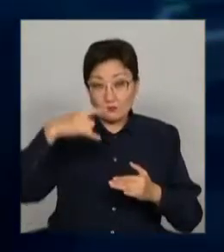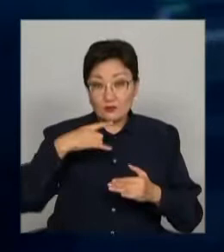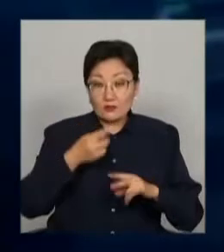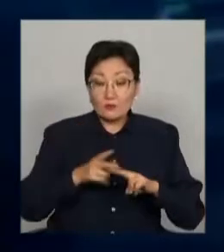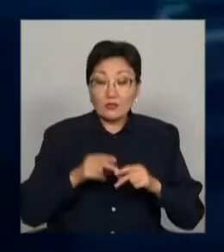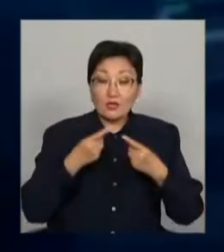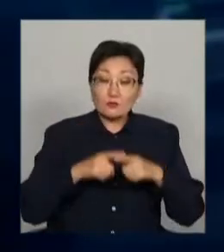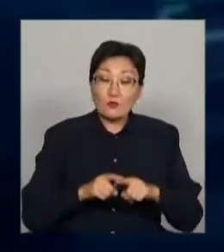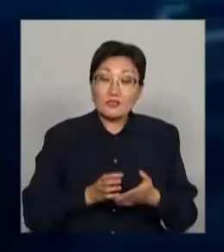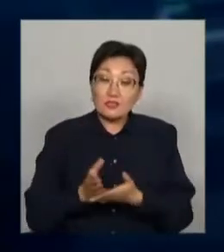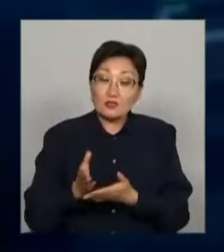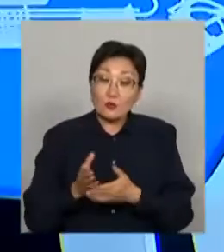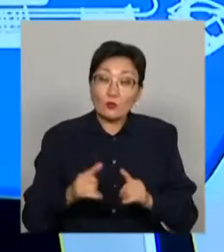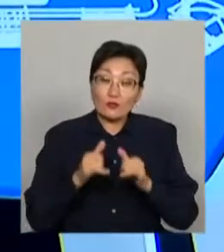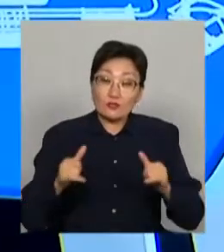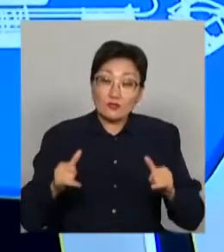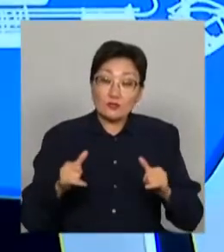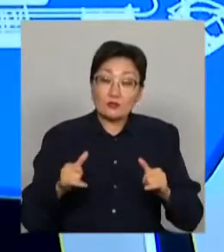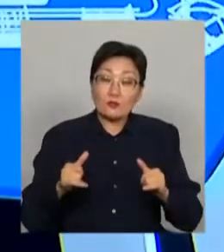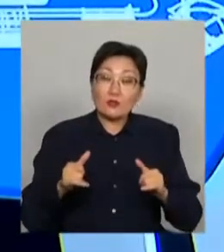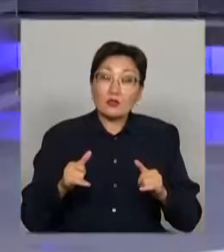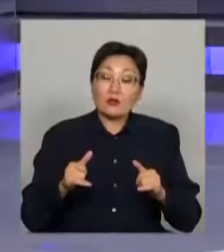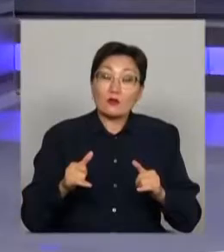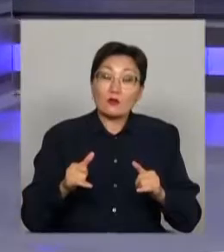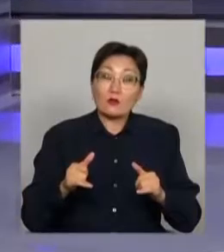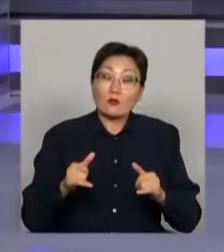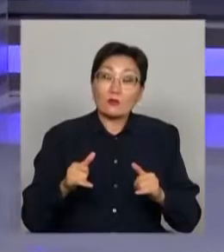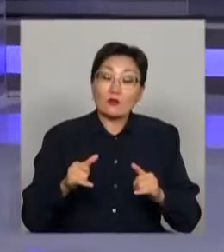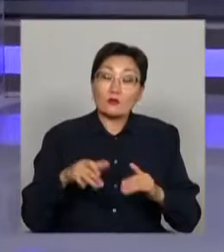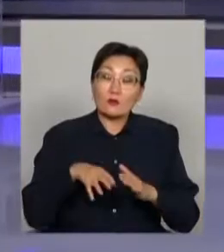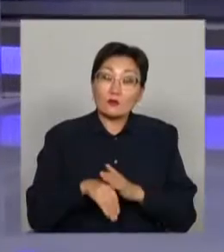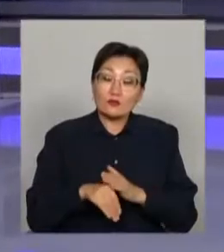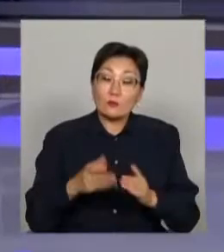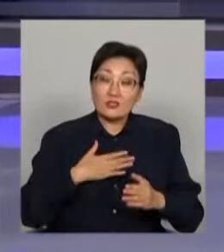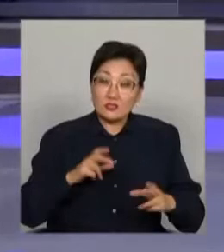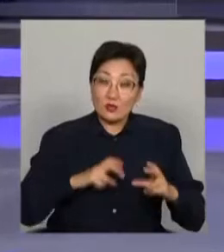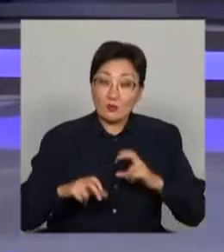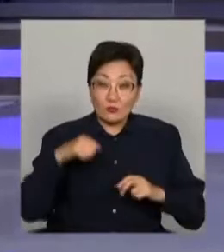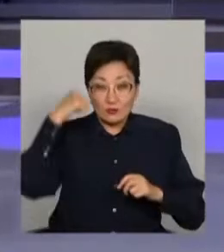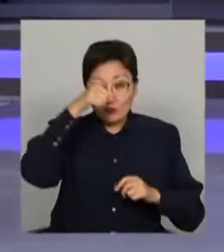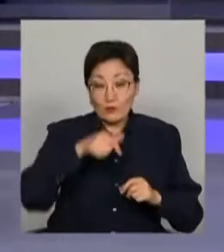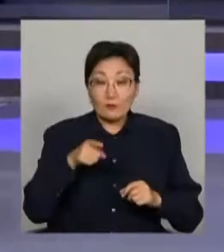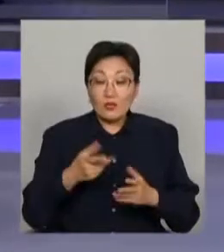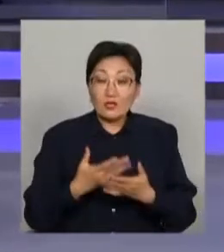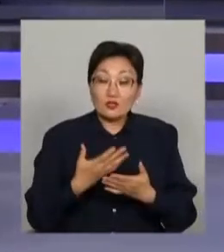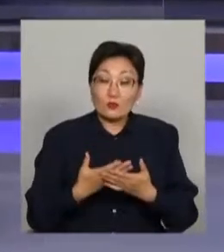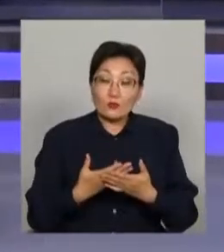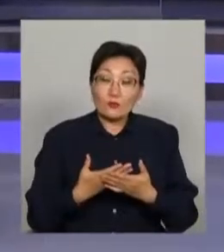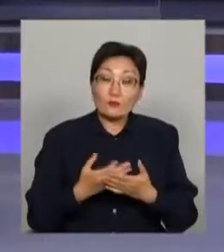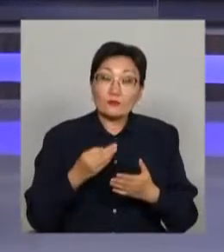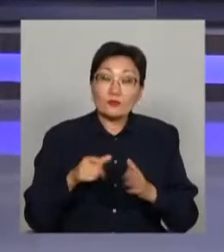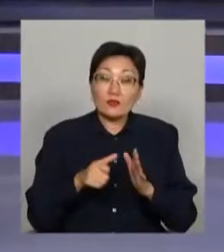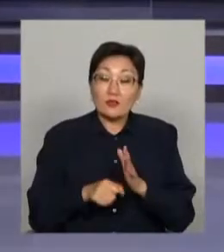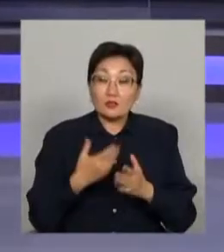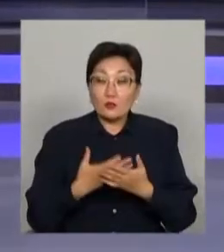IT саласының дамуына үлестер туралы айта кететін болсақ, біздің университет жылына 1000-ға жуық, яғни ол